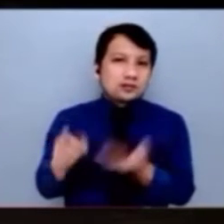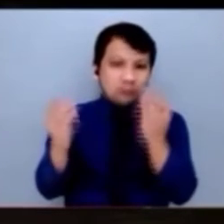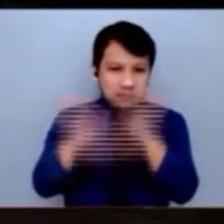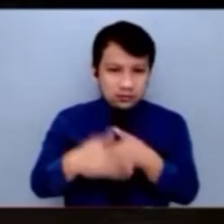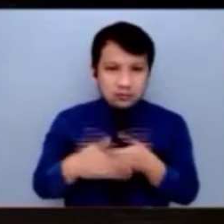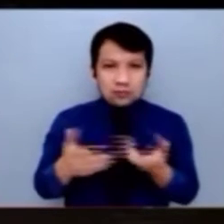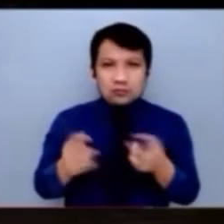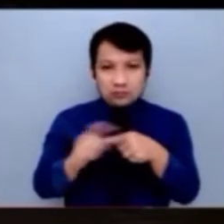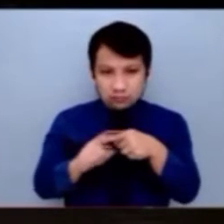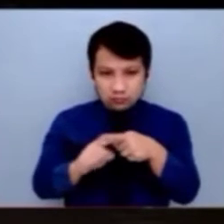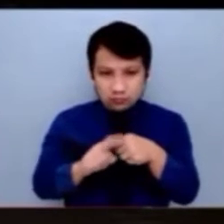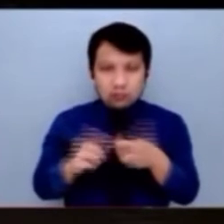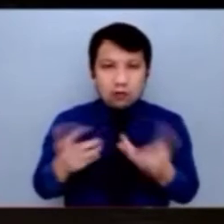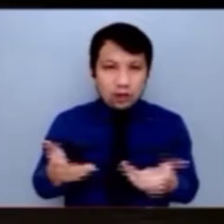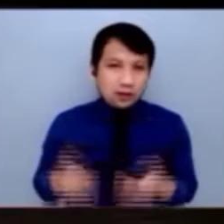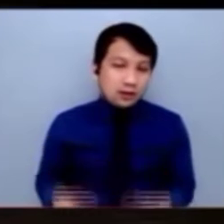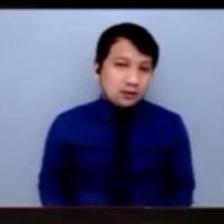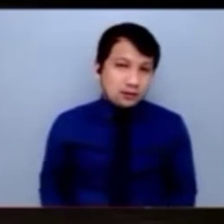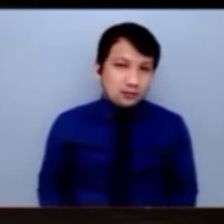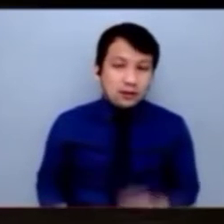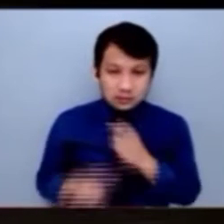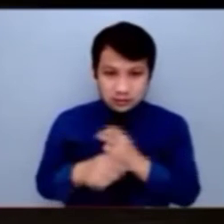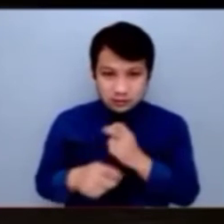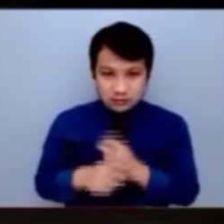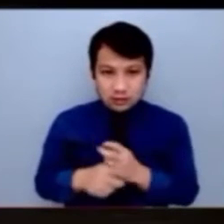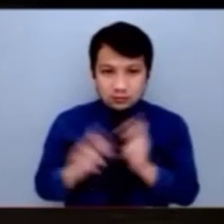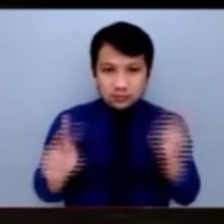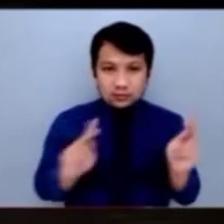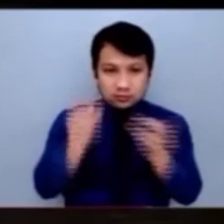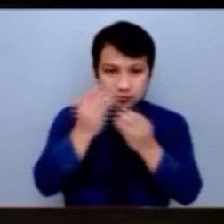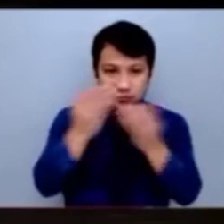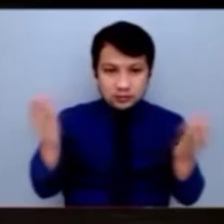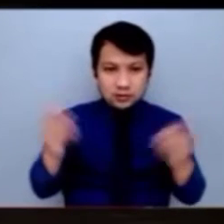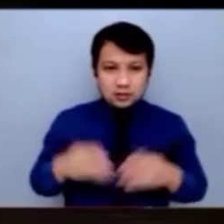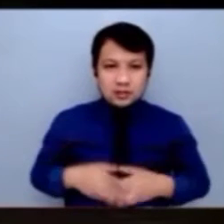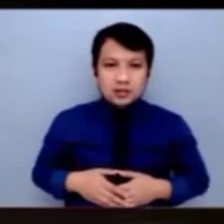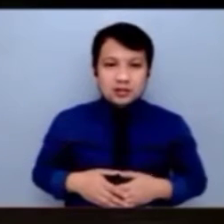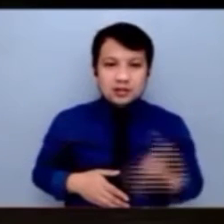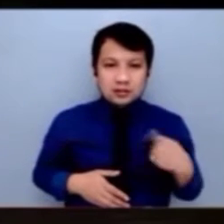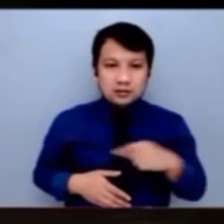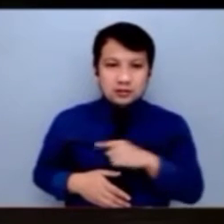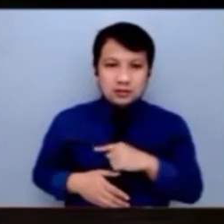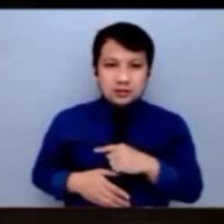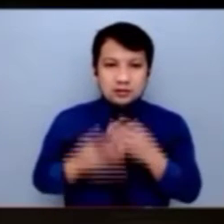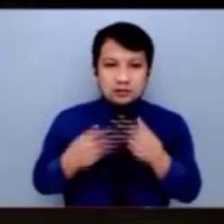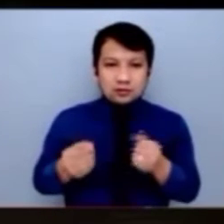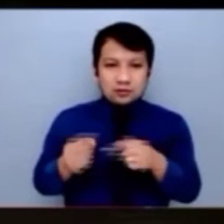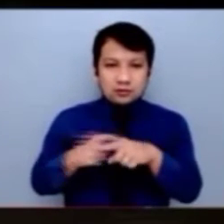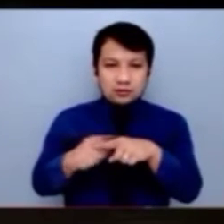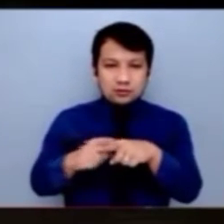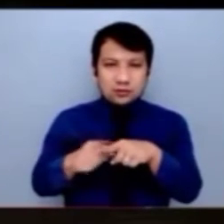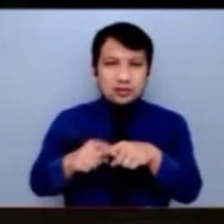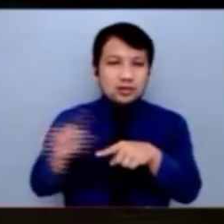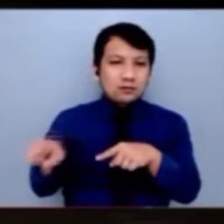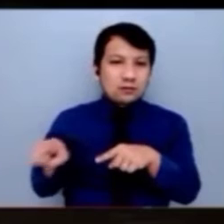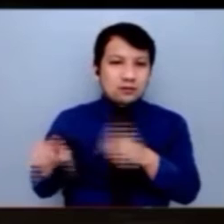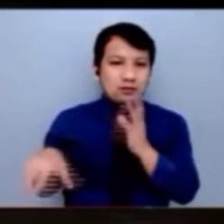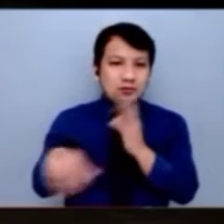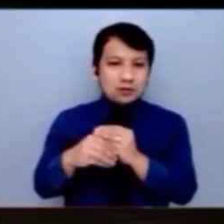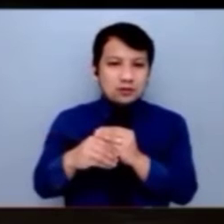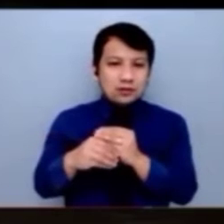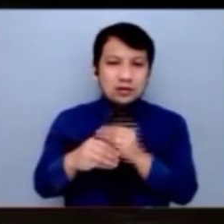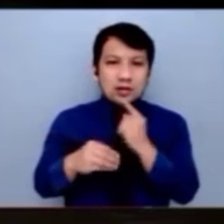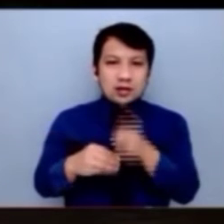kuryente, at talagang nahihirapan ng mga tao at nangangapa nga dito sa kawalan nga ng supply ng electricity. Pero ang sinasabi